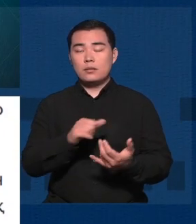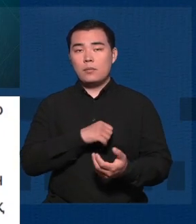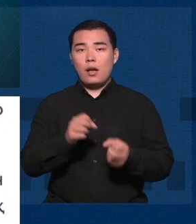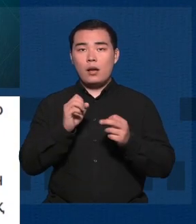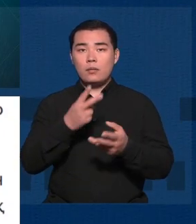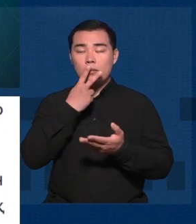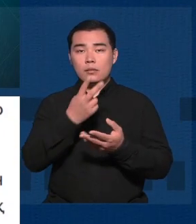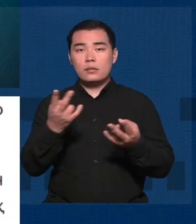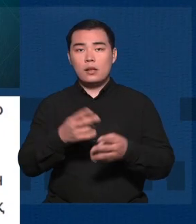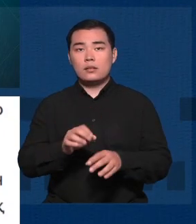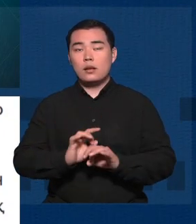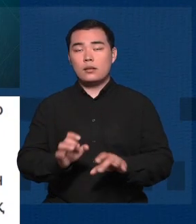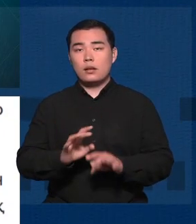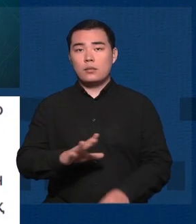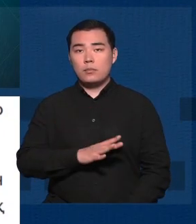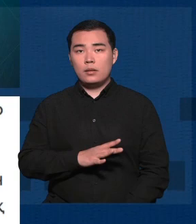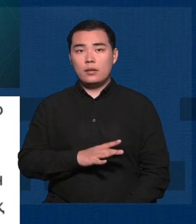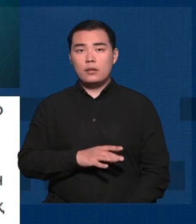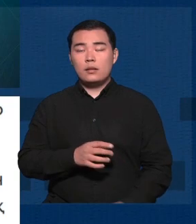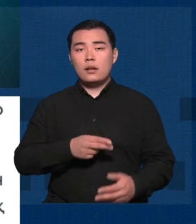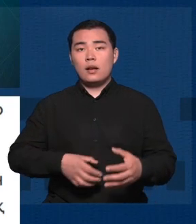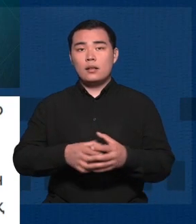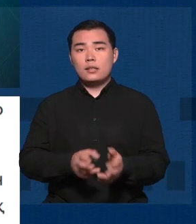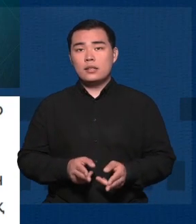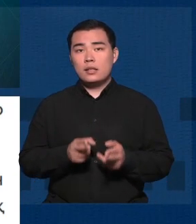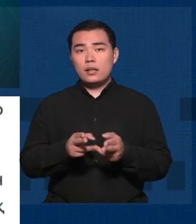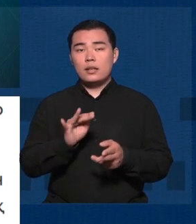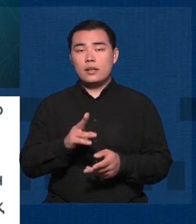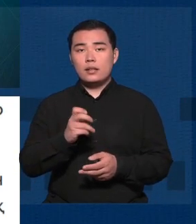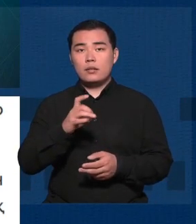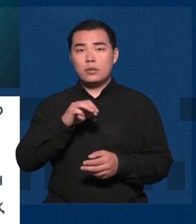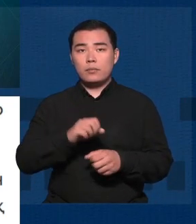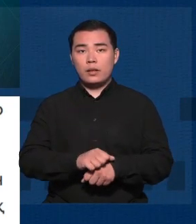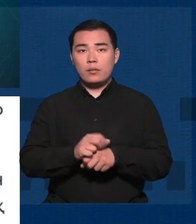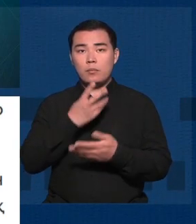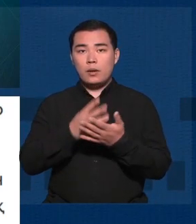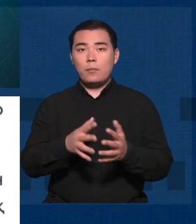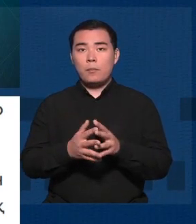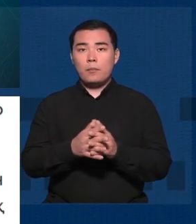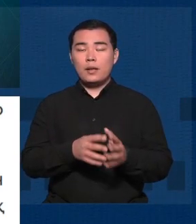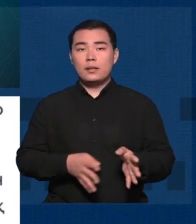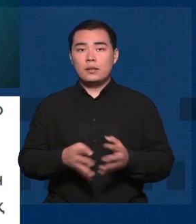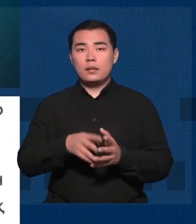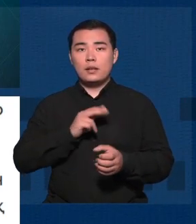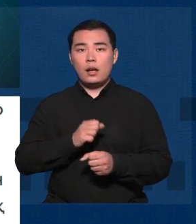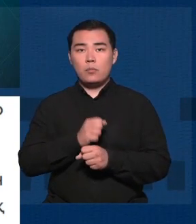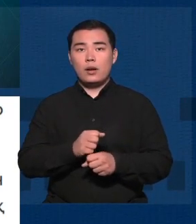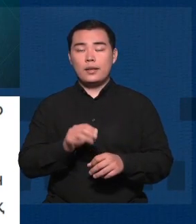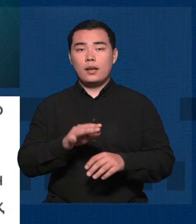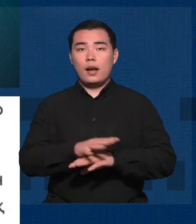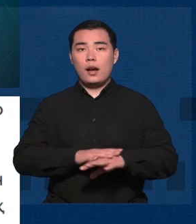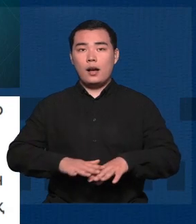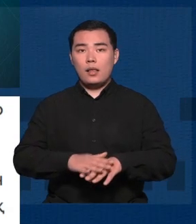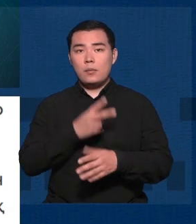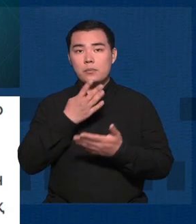ретінде қарастыратын жеткізді. Тараптар терроризм мен экстремизмге қарсы күресте күш біріктіріп, беделді халықаралық